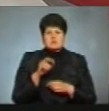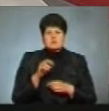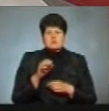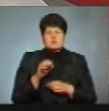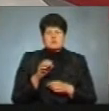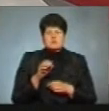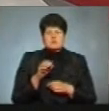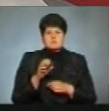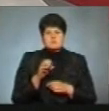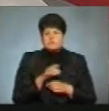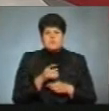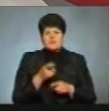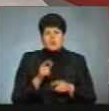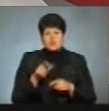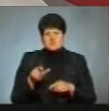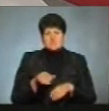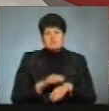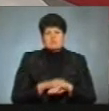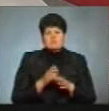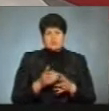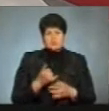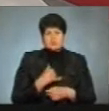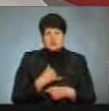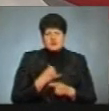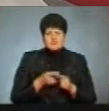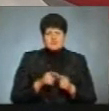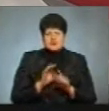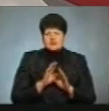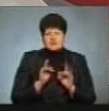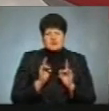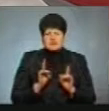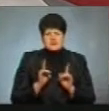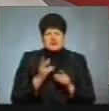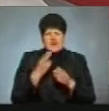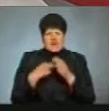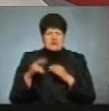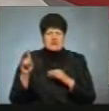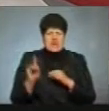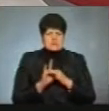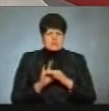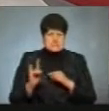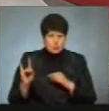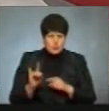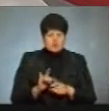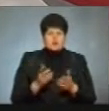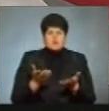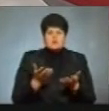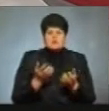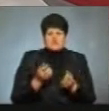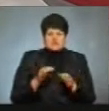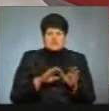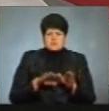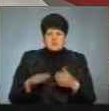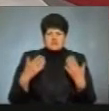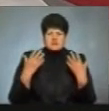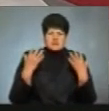Гаврилюк, так, людський фактор. Ви знаєте, у нас це не тільки атракціони. От якщо взяти